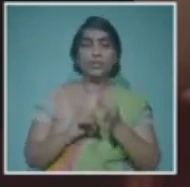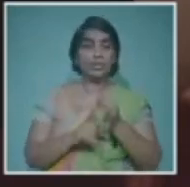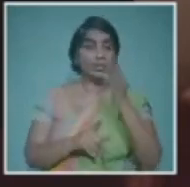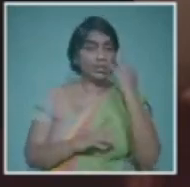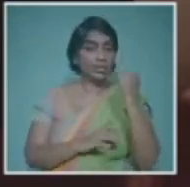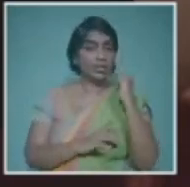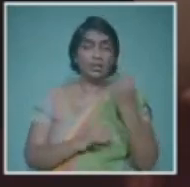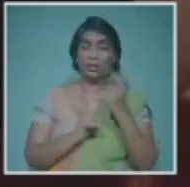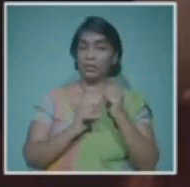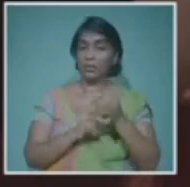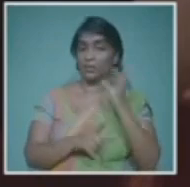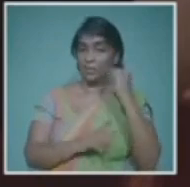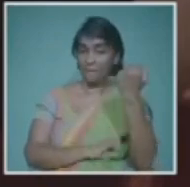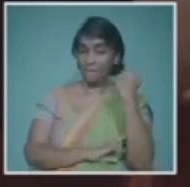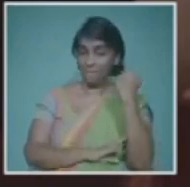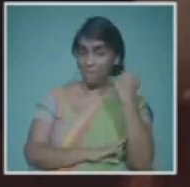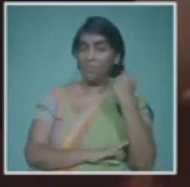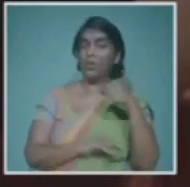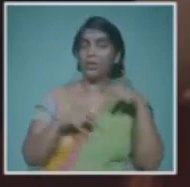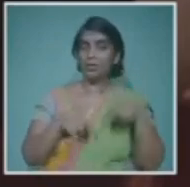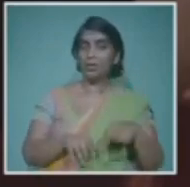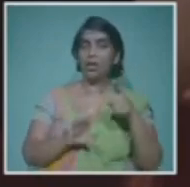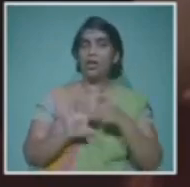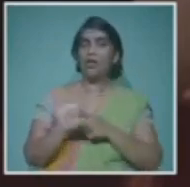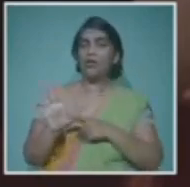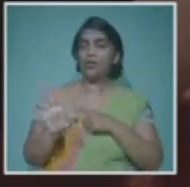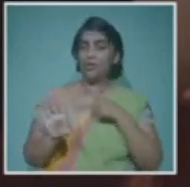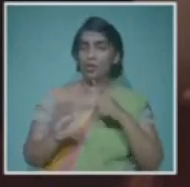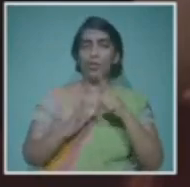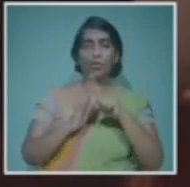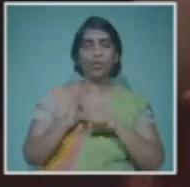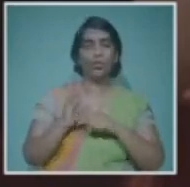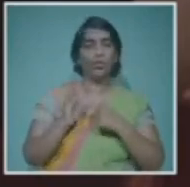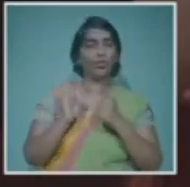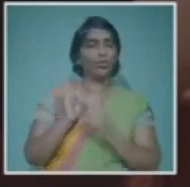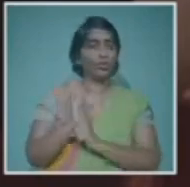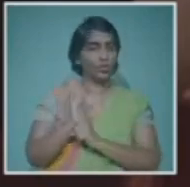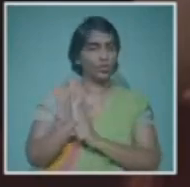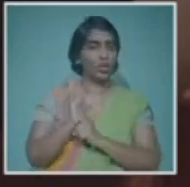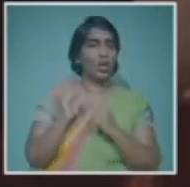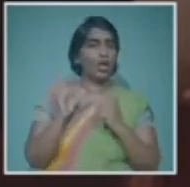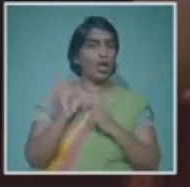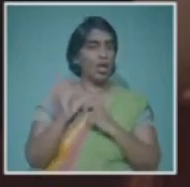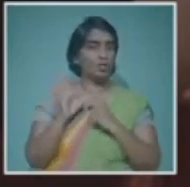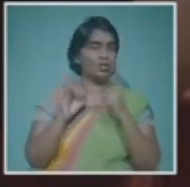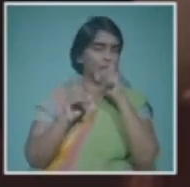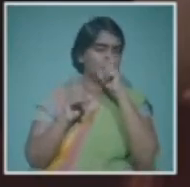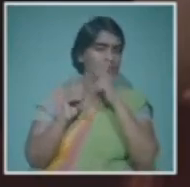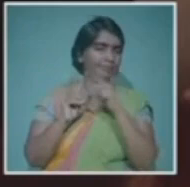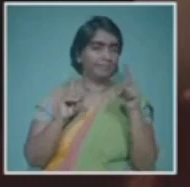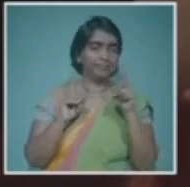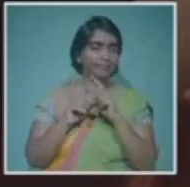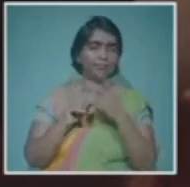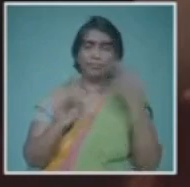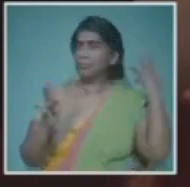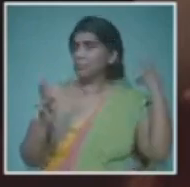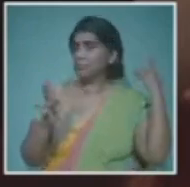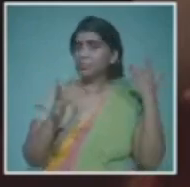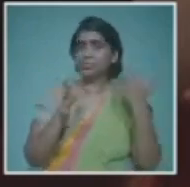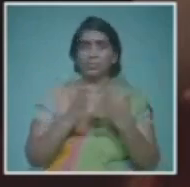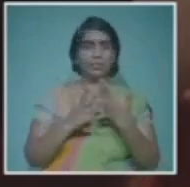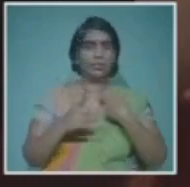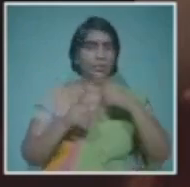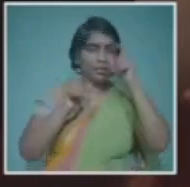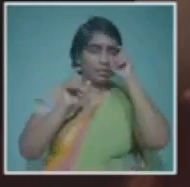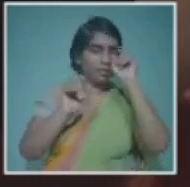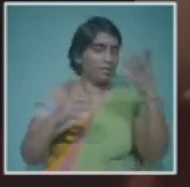ජනාධිපති ක්‍රමය මේ අවුරුද්දේ ජූලයි අගෝස්තු මාසවල කිසිදාක